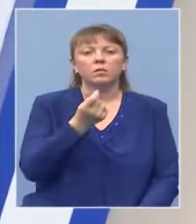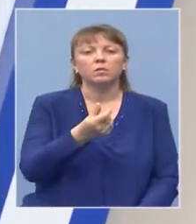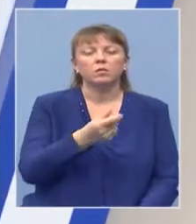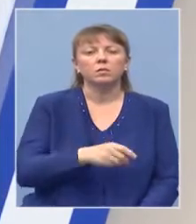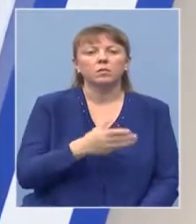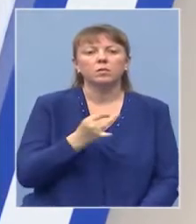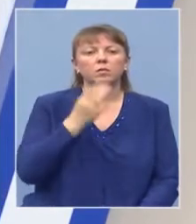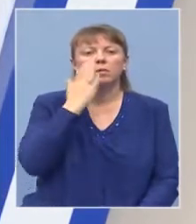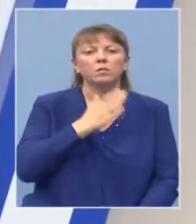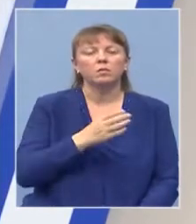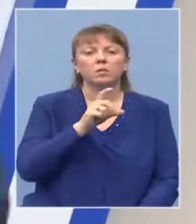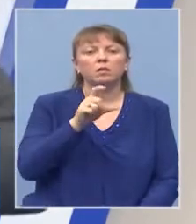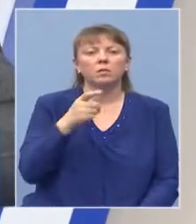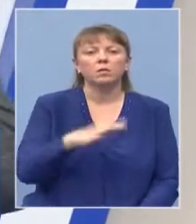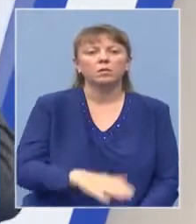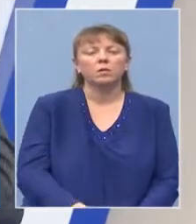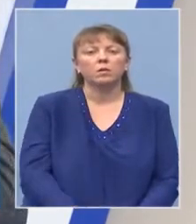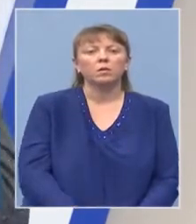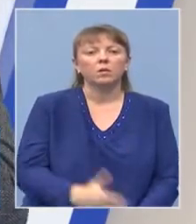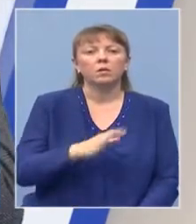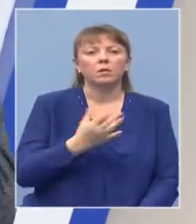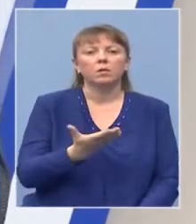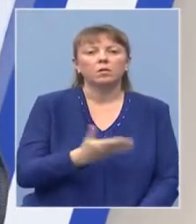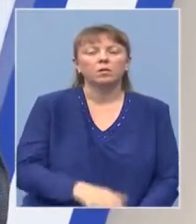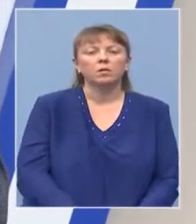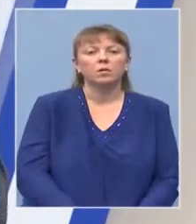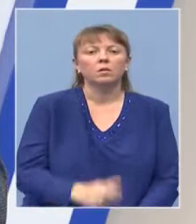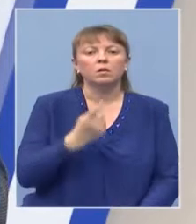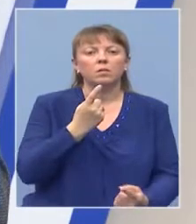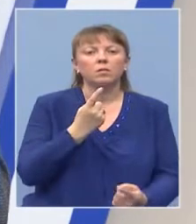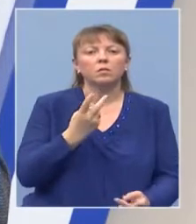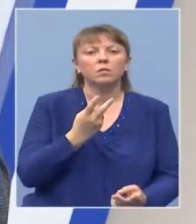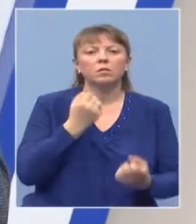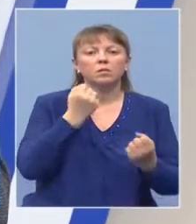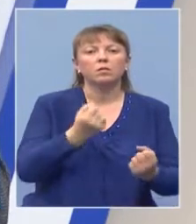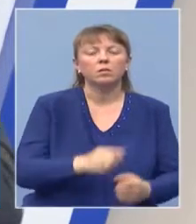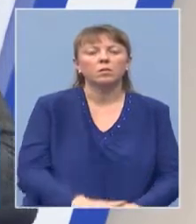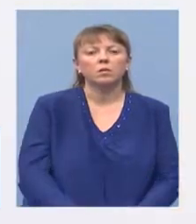что приспособлено для людей, имеющих те или иные особенности здоровья.